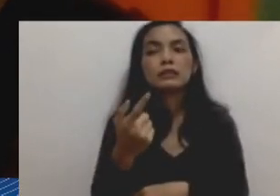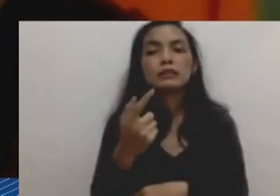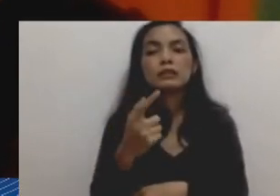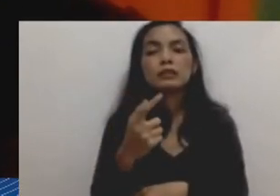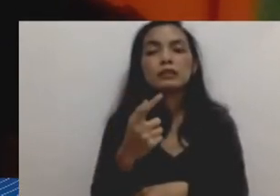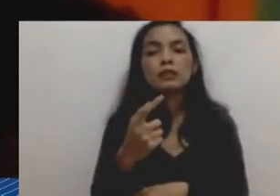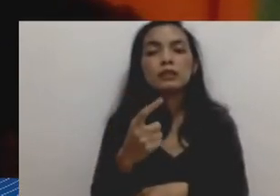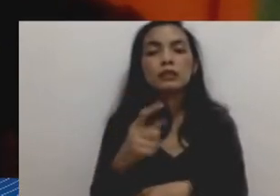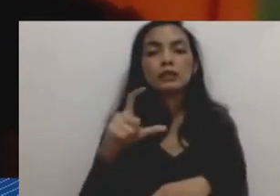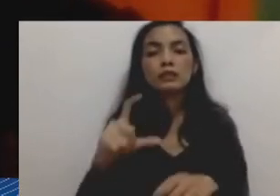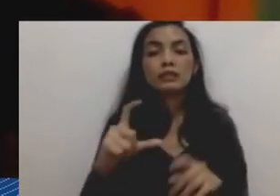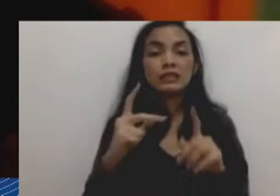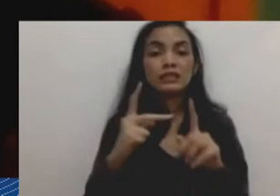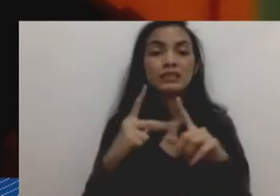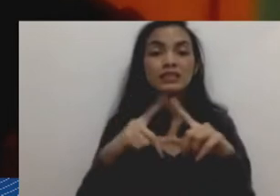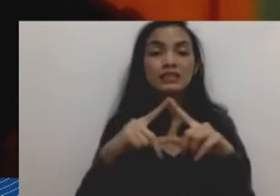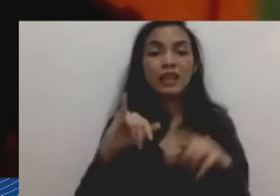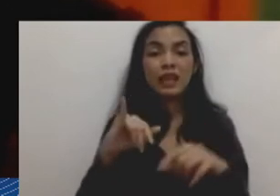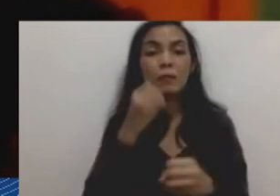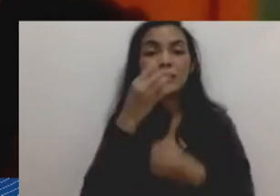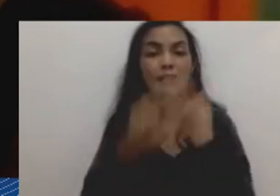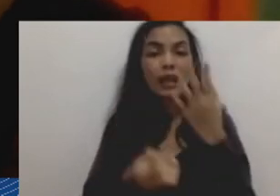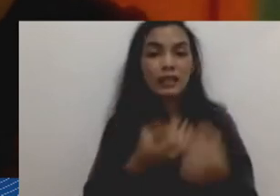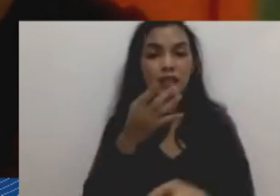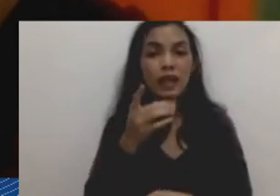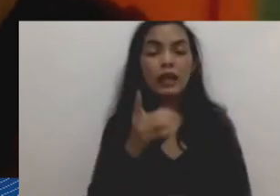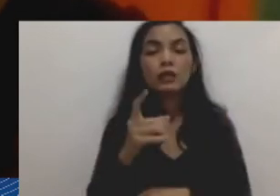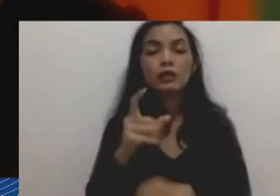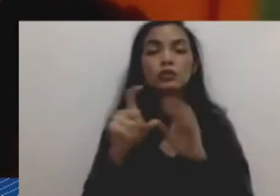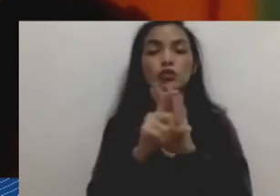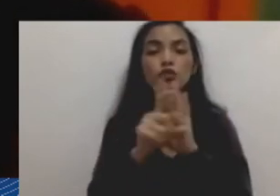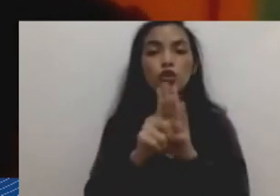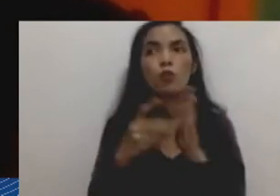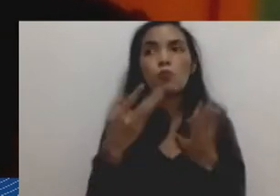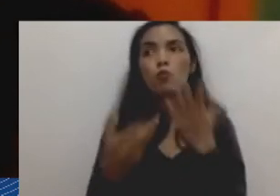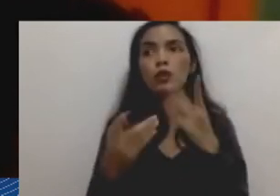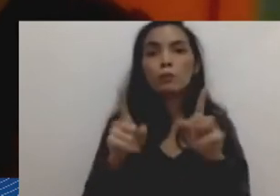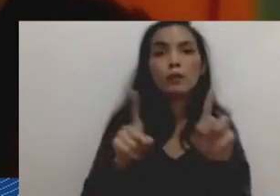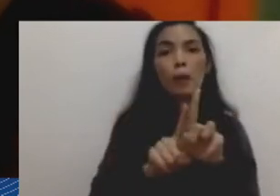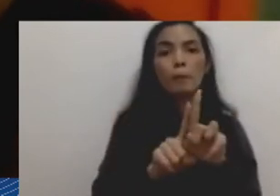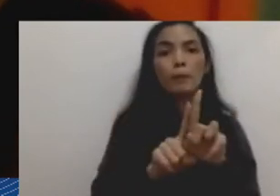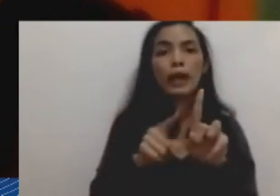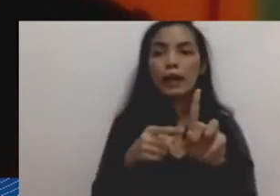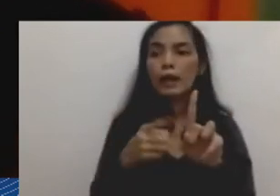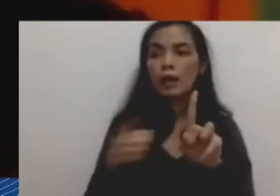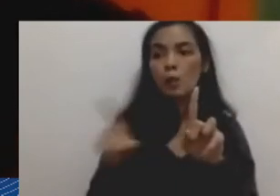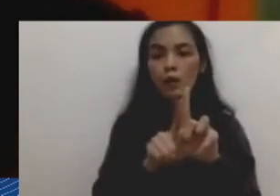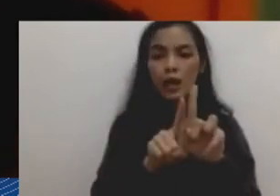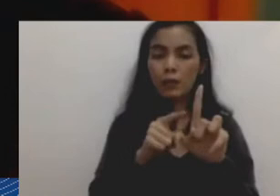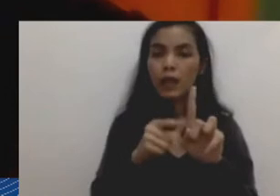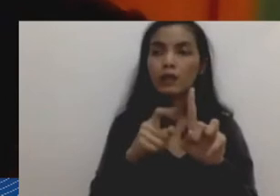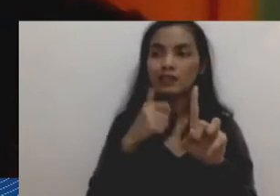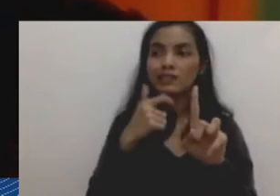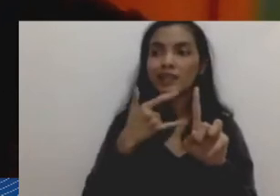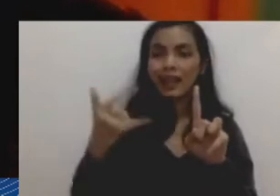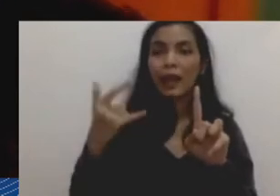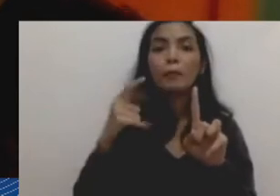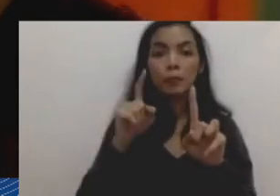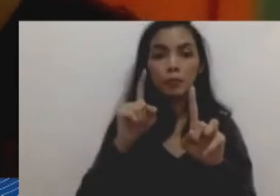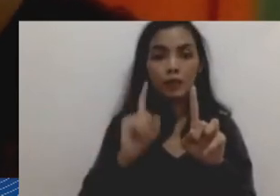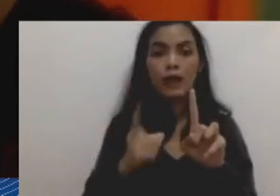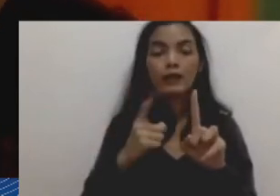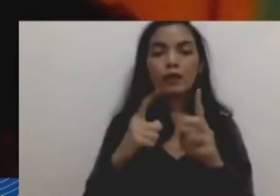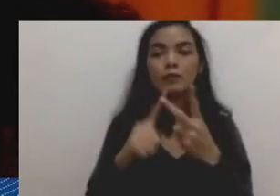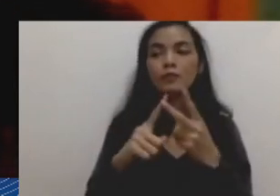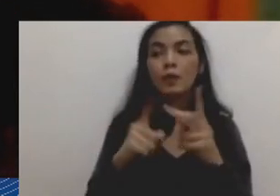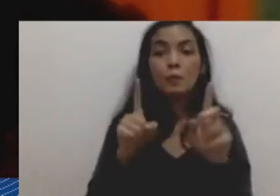Mrs. Chai bagaimana ada misalnya pendampingan itu berjalan gitu ya, artinya ada